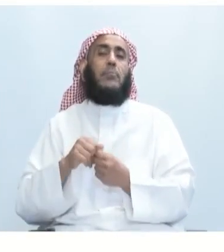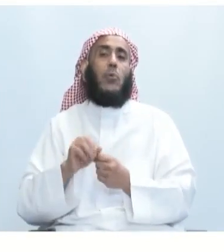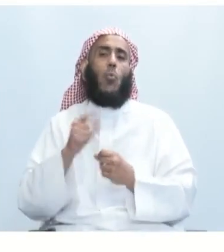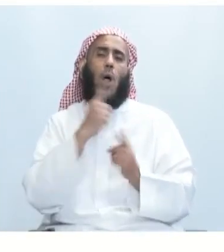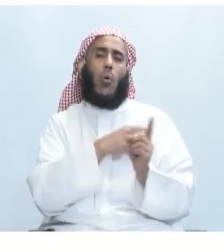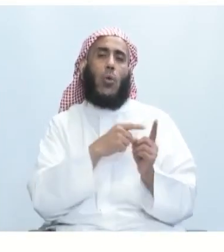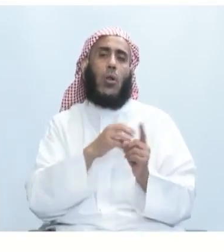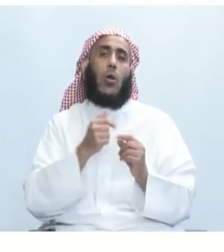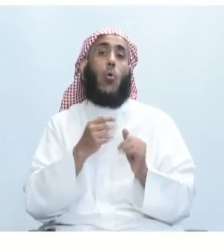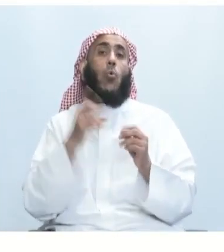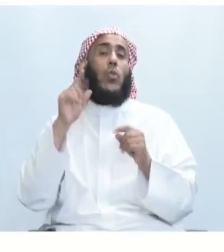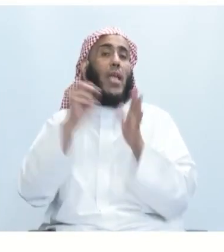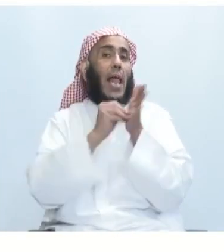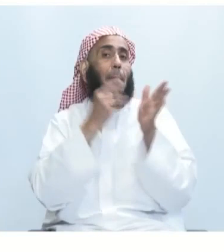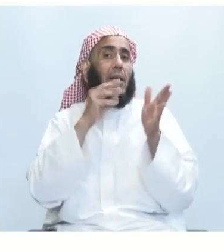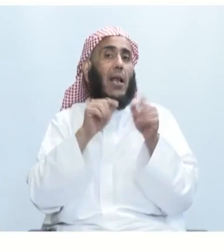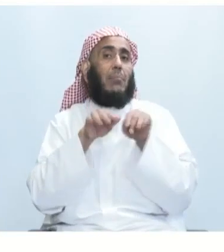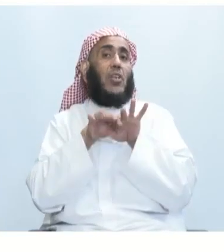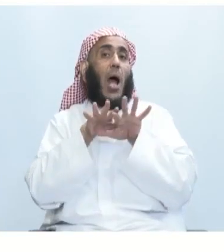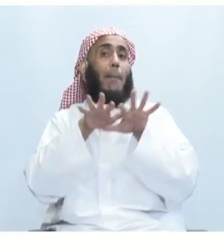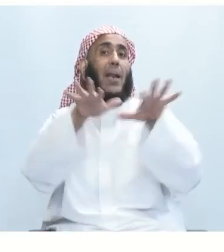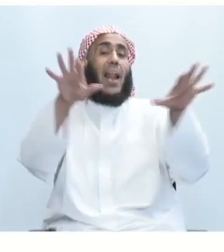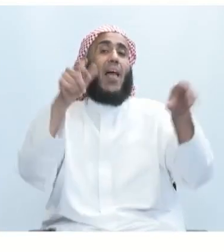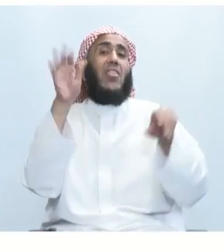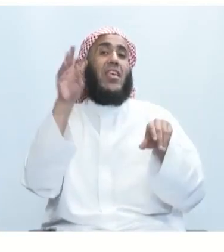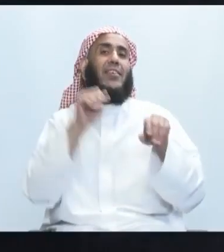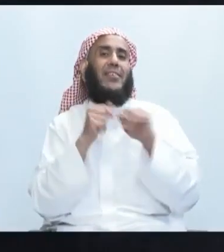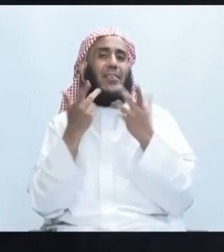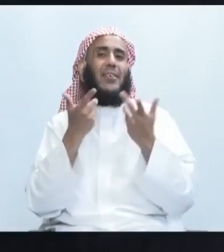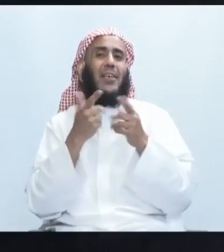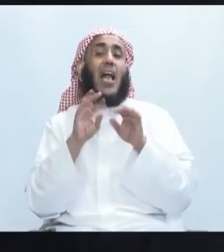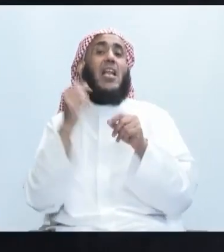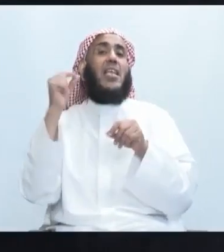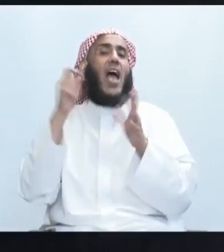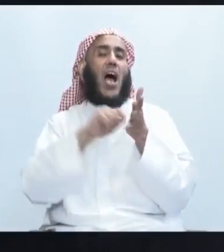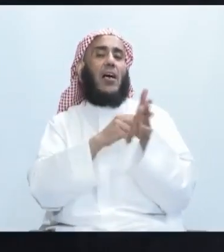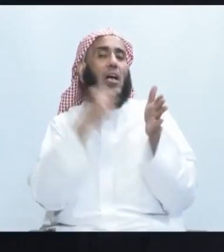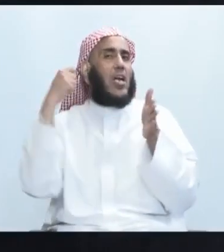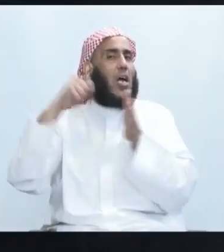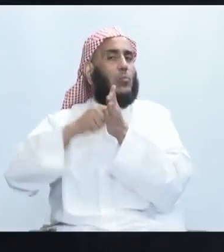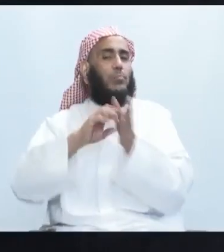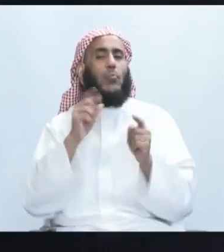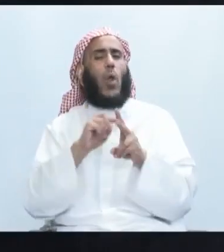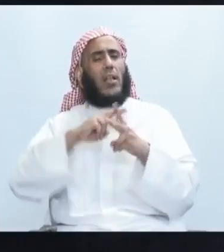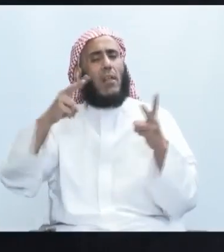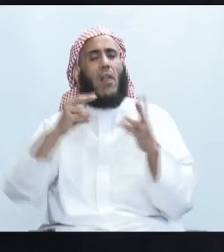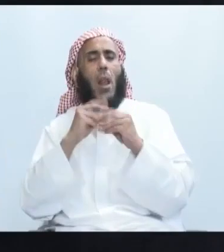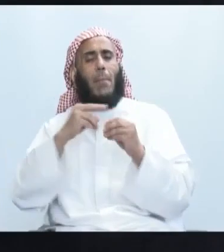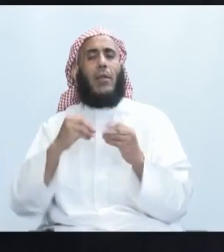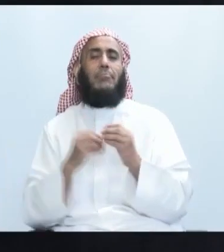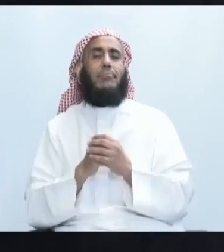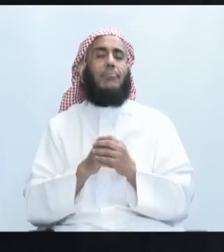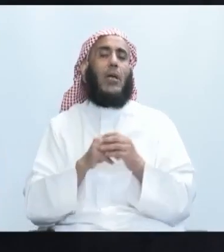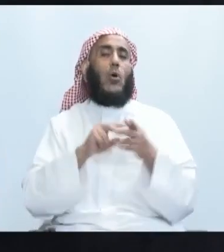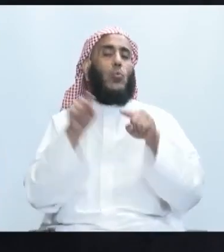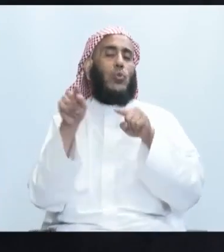واقول هنا اذيع البرنامج عبر الاثير عبر الاثير مقصود به ايضا في الاذاعه جميل فهنا اختلف ايضا المعنى او